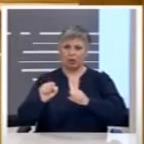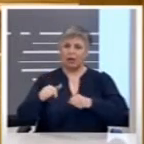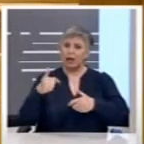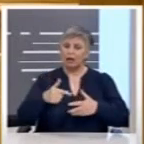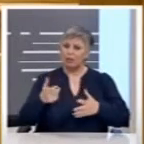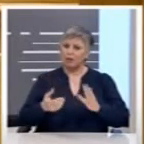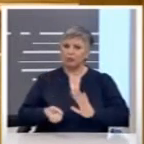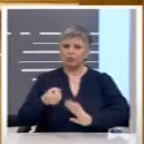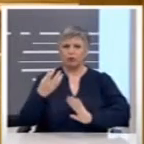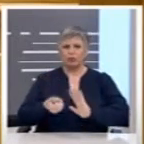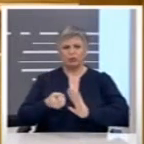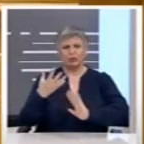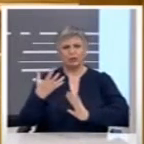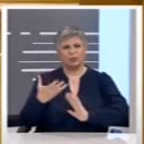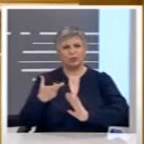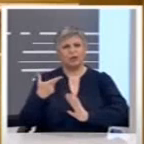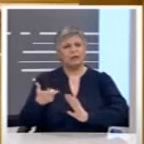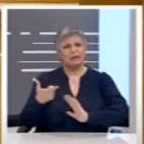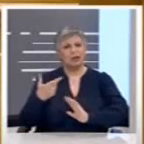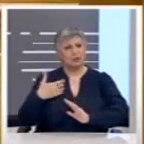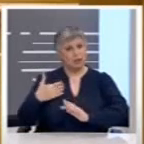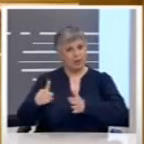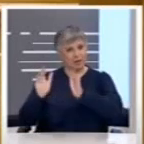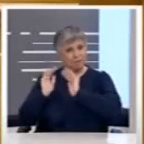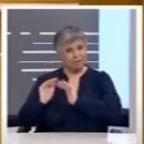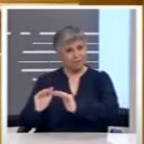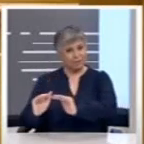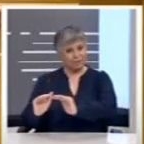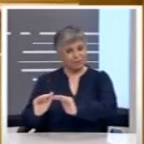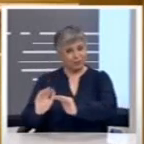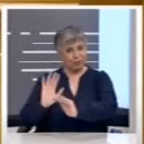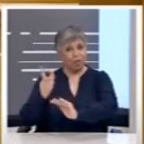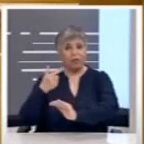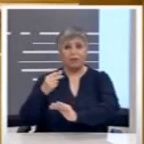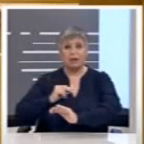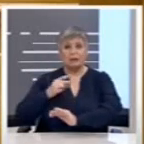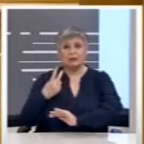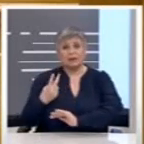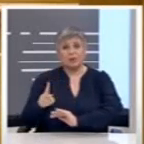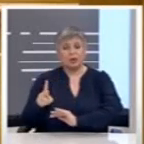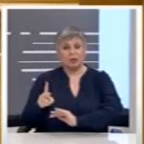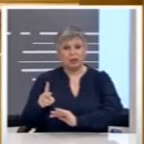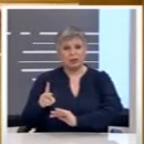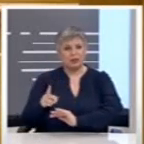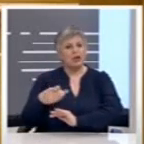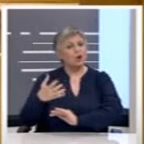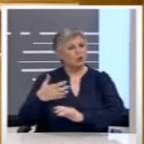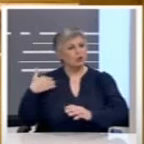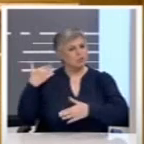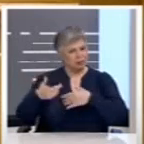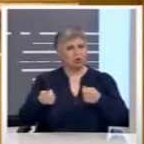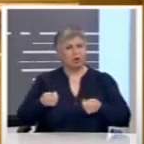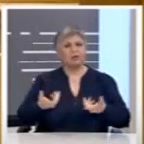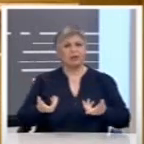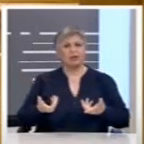για την Κύπρο, να διατηρήσει όλα αυτά τα συμφέροντα και όλες αυτές τις δυνατότητες. Εμείς δεν